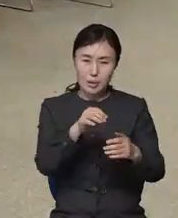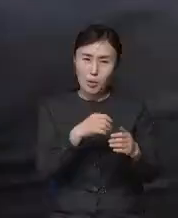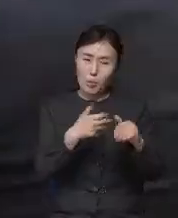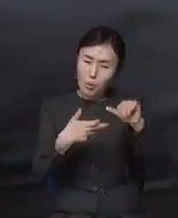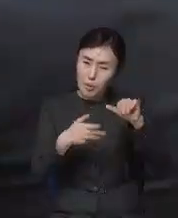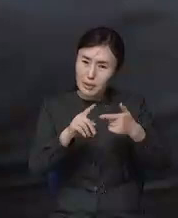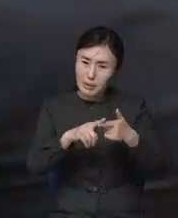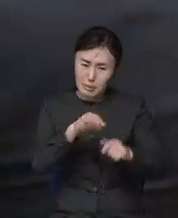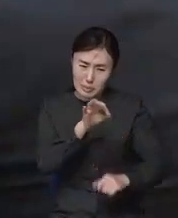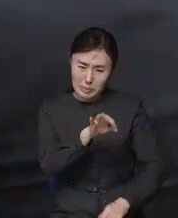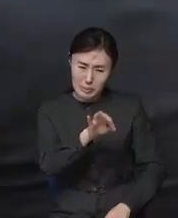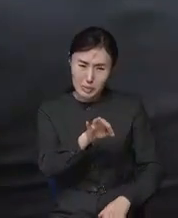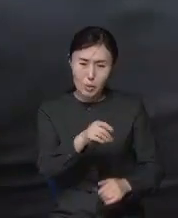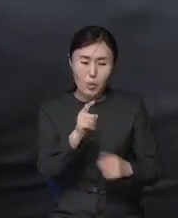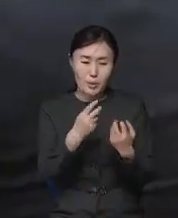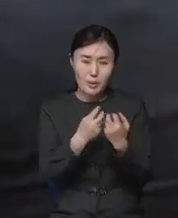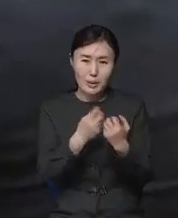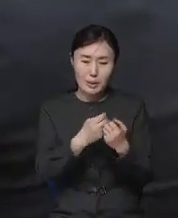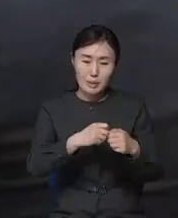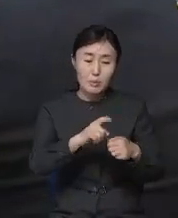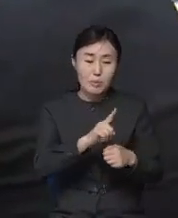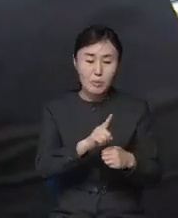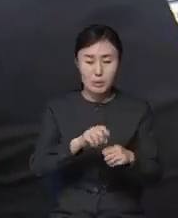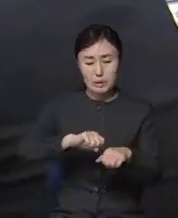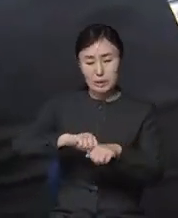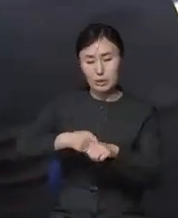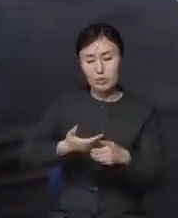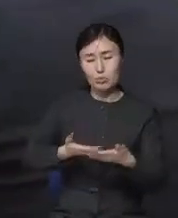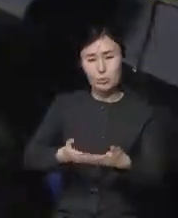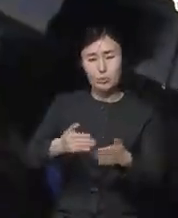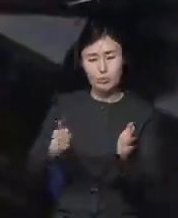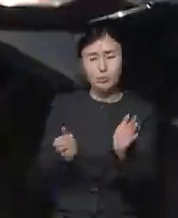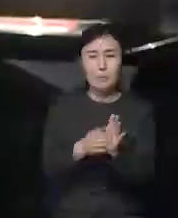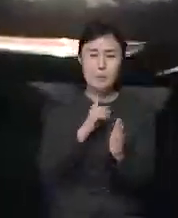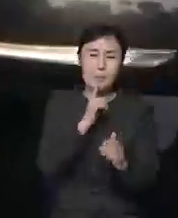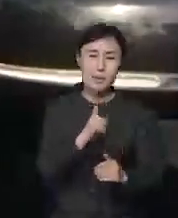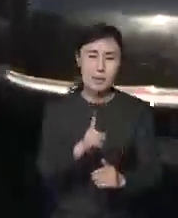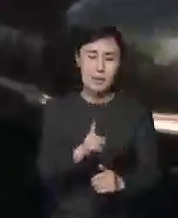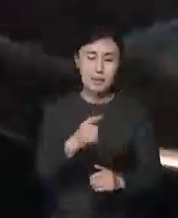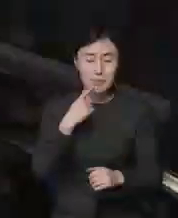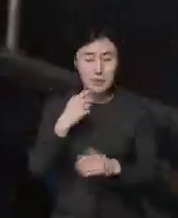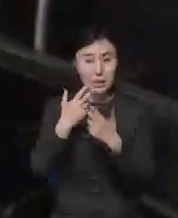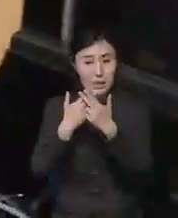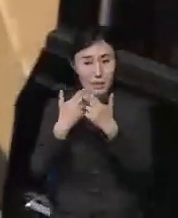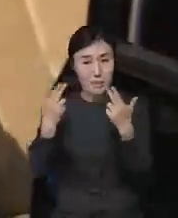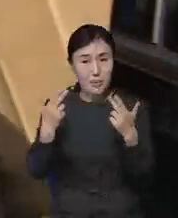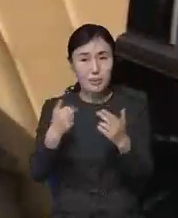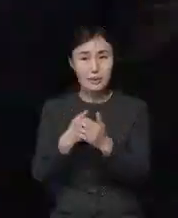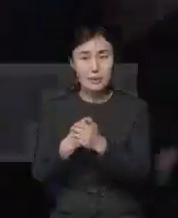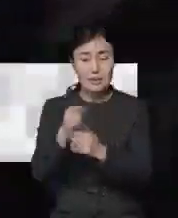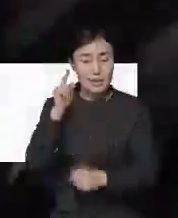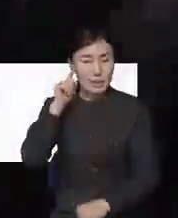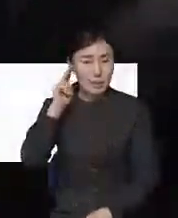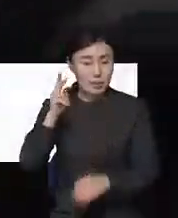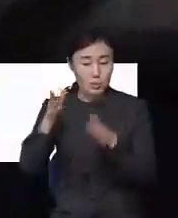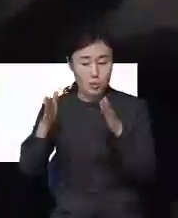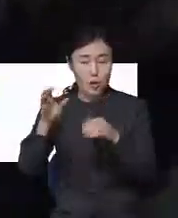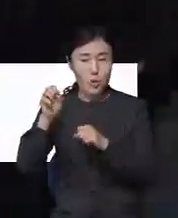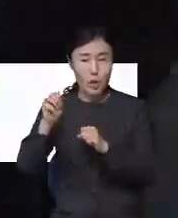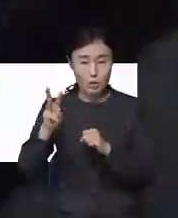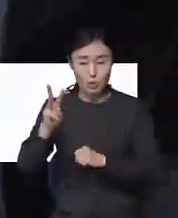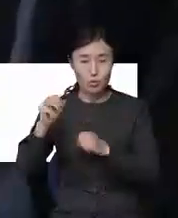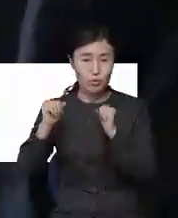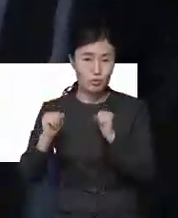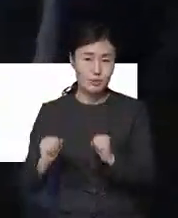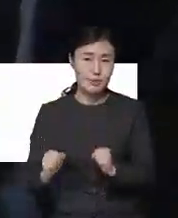질문에 김기현 대표는 징계로 보여졌다고만 답했습니다. 민주당 이재명 대표도 1박 2일 동안 광주에